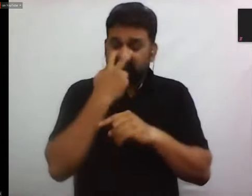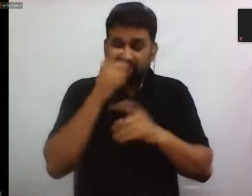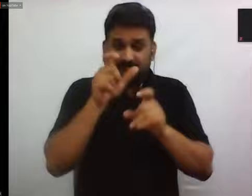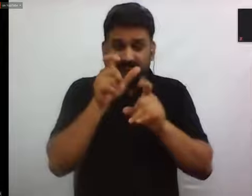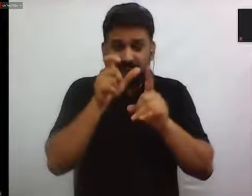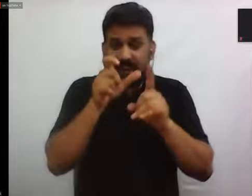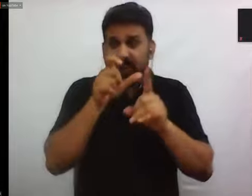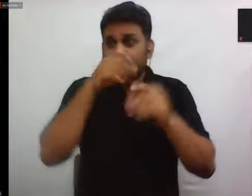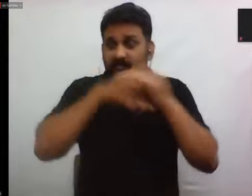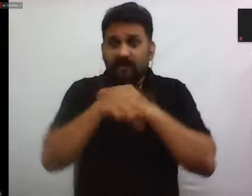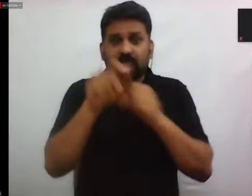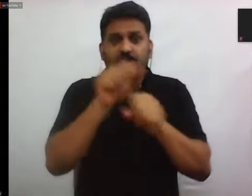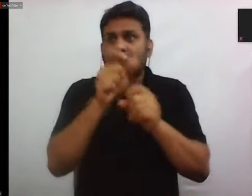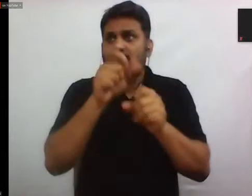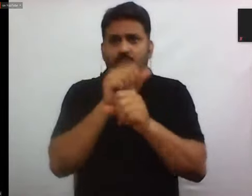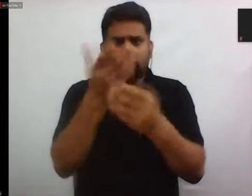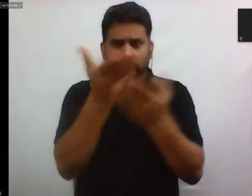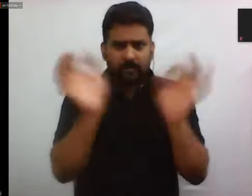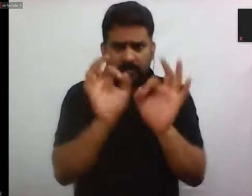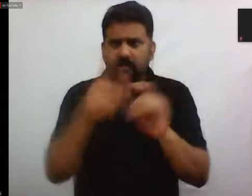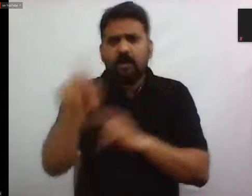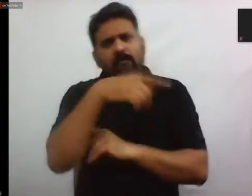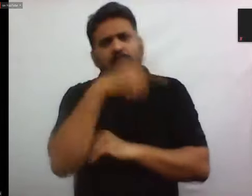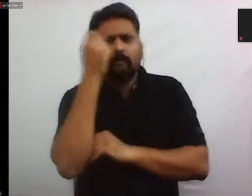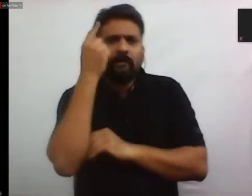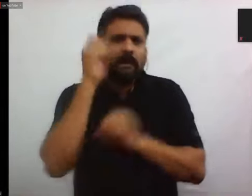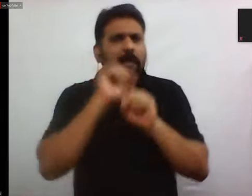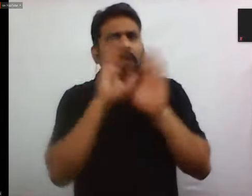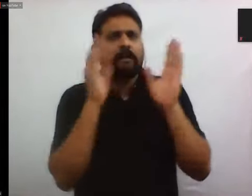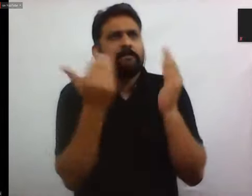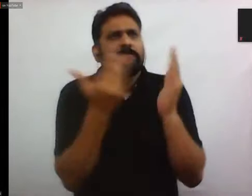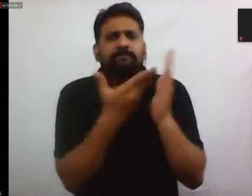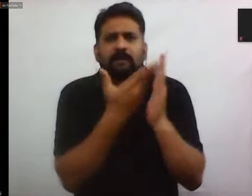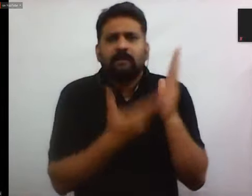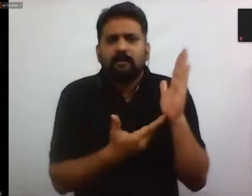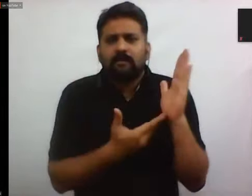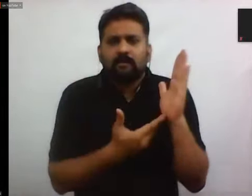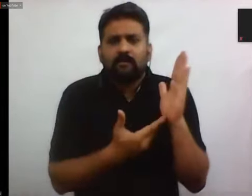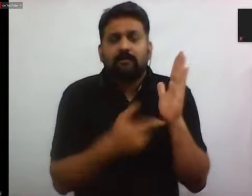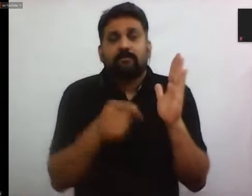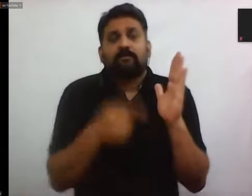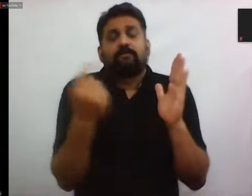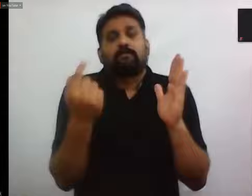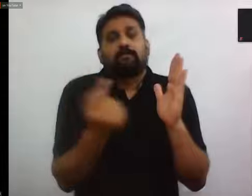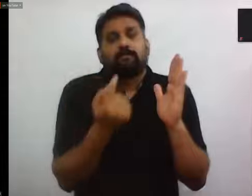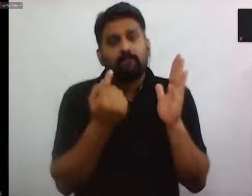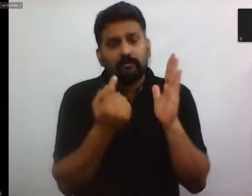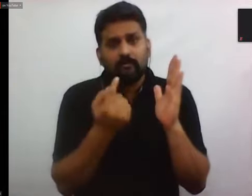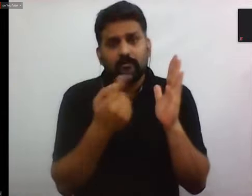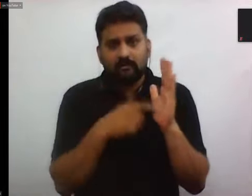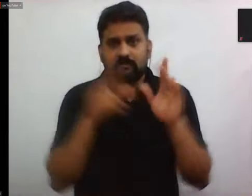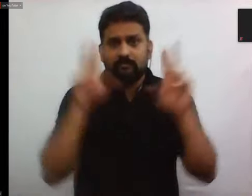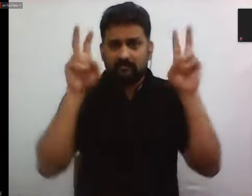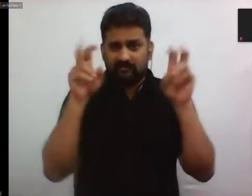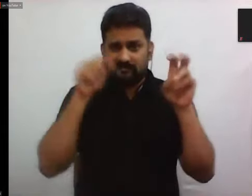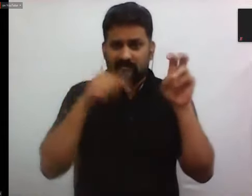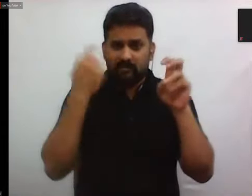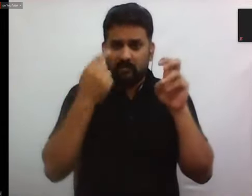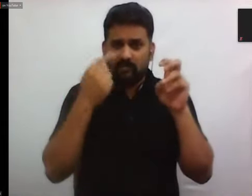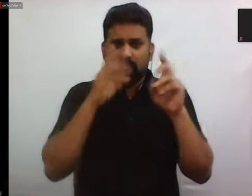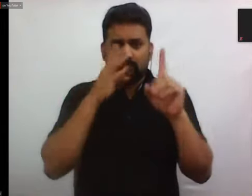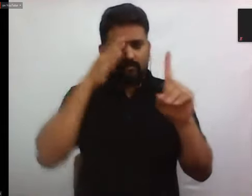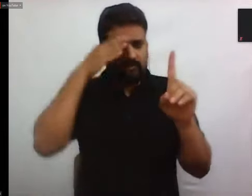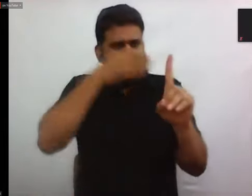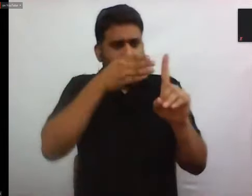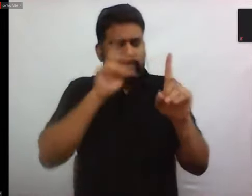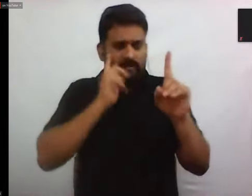नहीं है उनको भी ये समझ में आया है. और ये सिर्फ ये आज का सेशन सिर्फ एक पर्टिकुलर